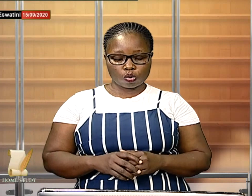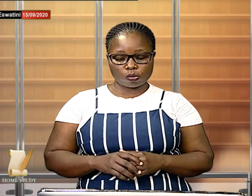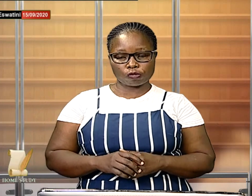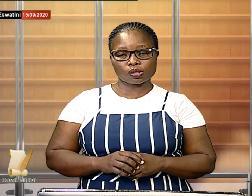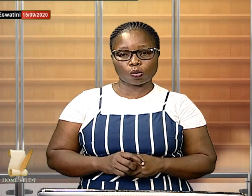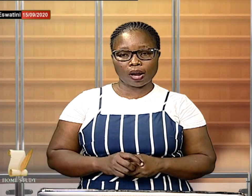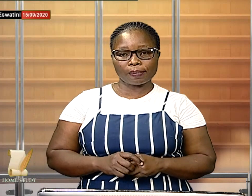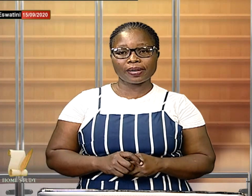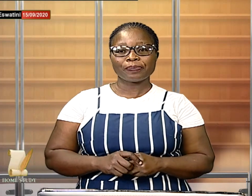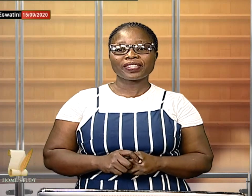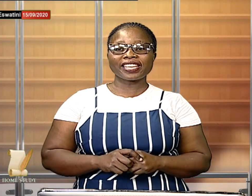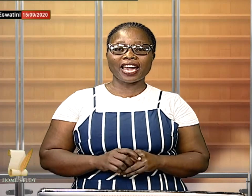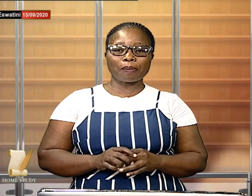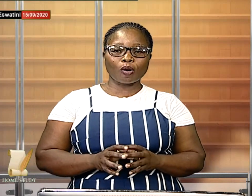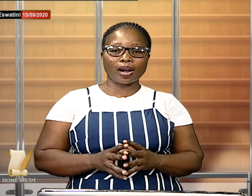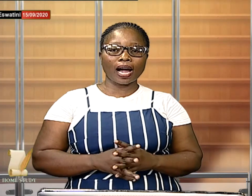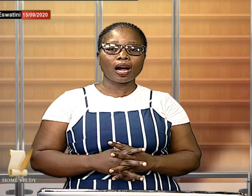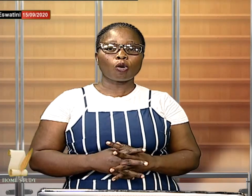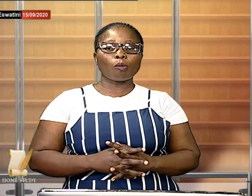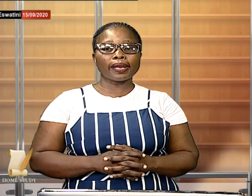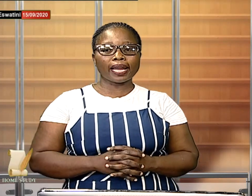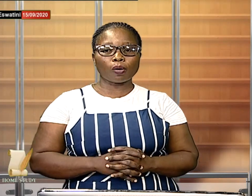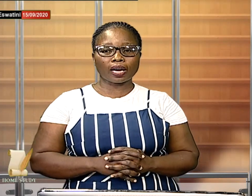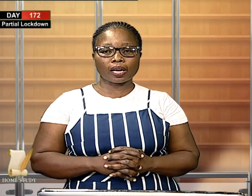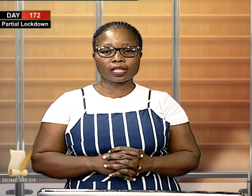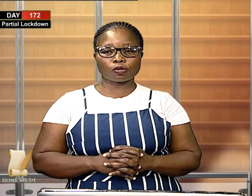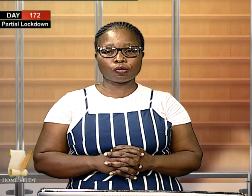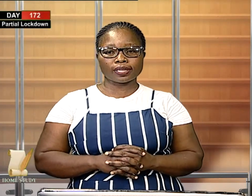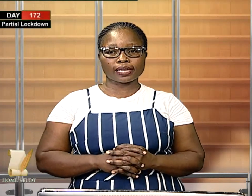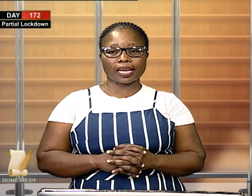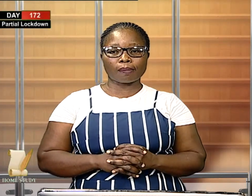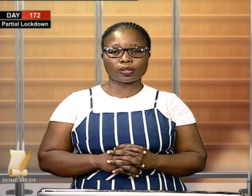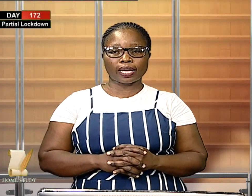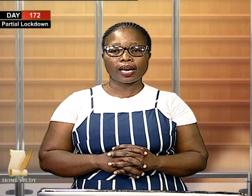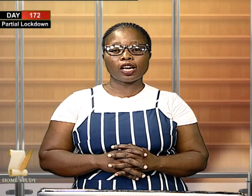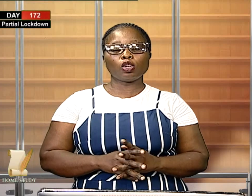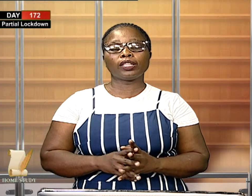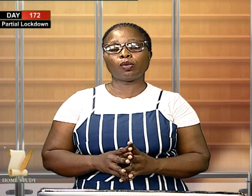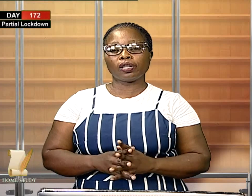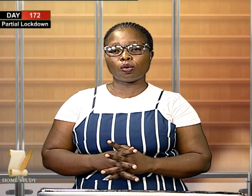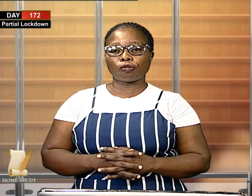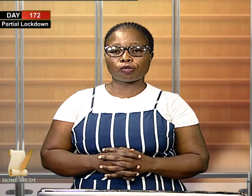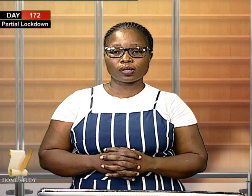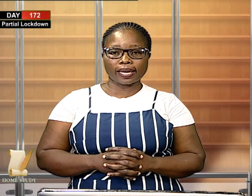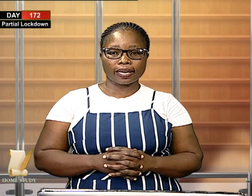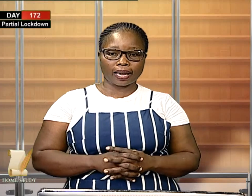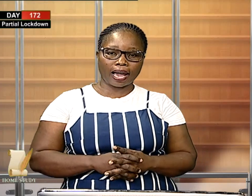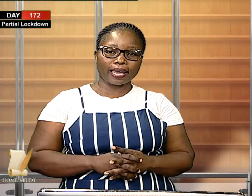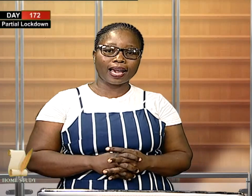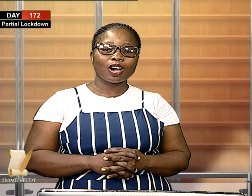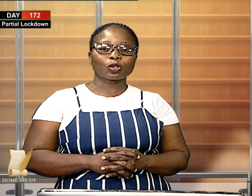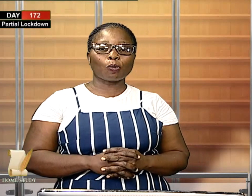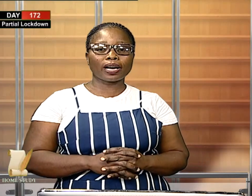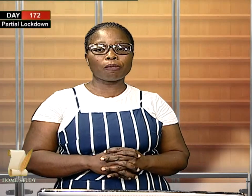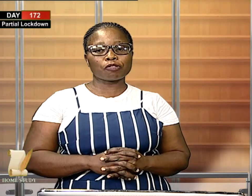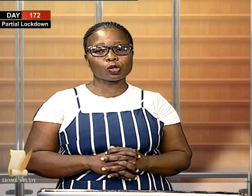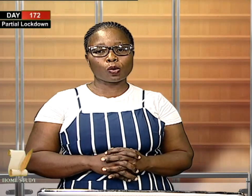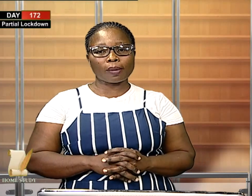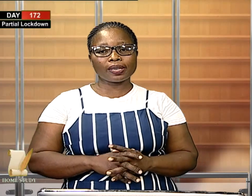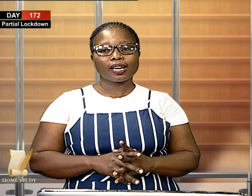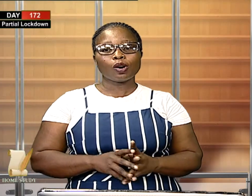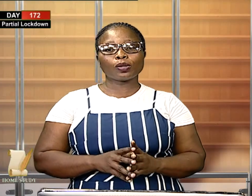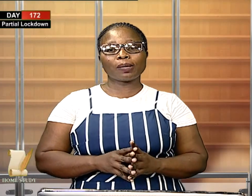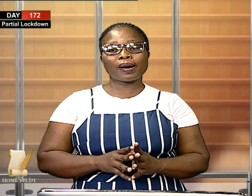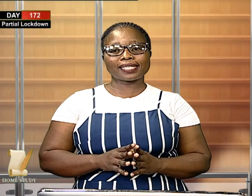utawusitakala kakhulu mfundzi wami ngiyabonga kuba nawe ka esifundweni sanamuhla eluhlelweni lokufundza ekhaya chubeka